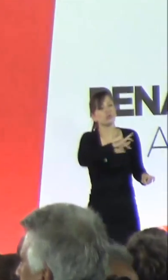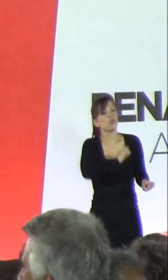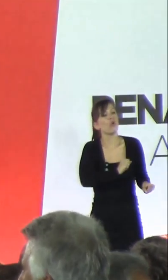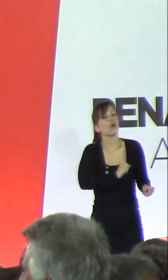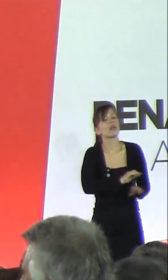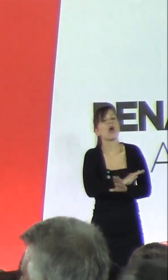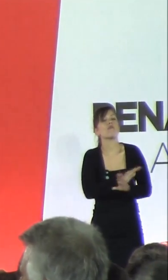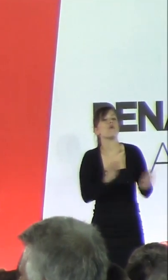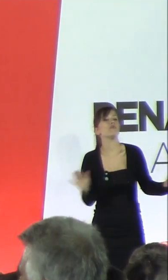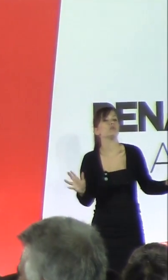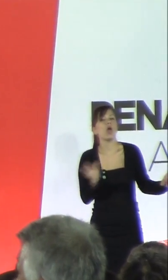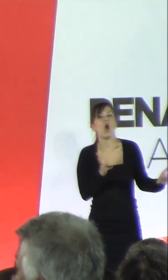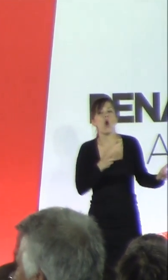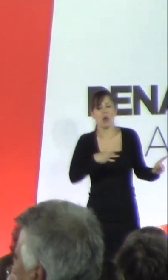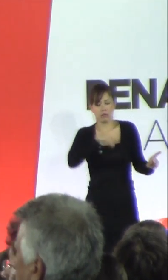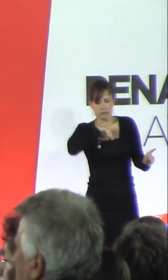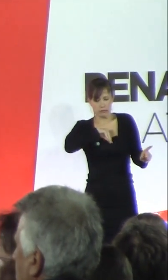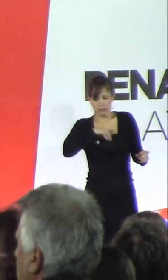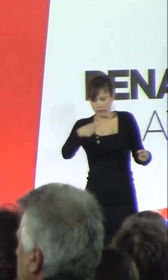θέμα εκβιασμού στο λαό μας